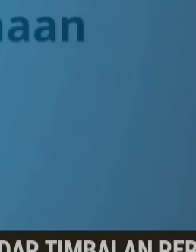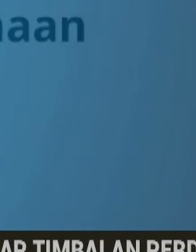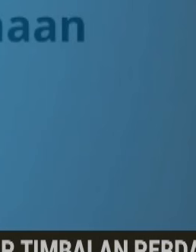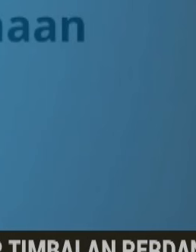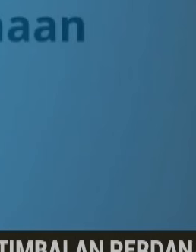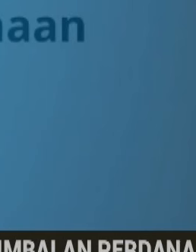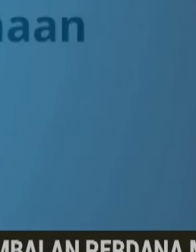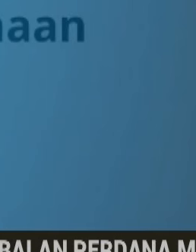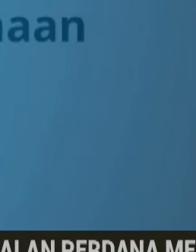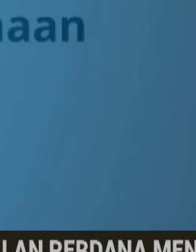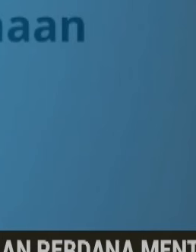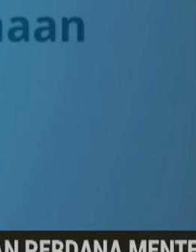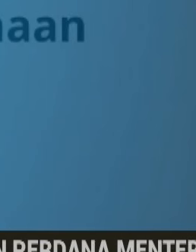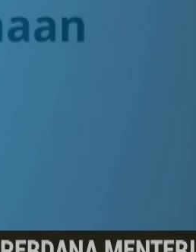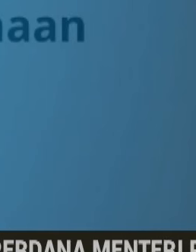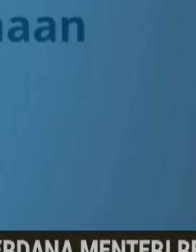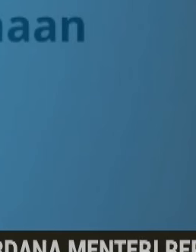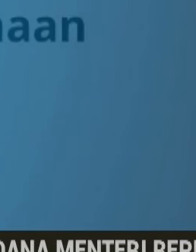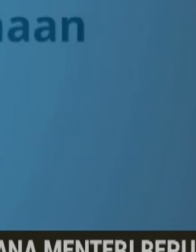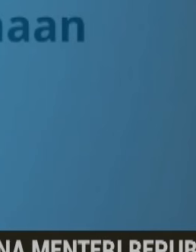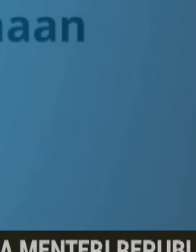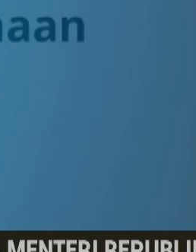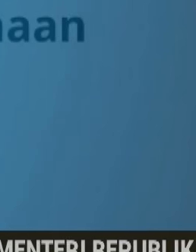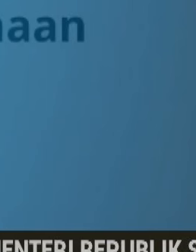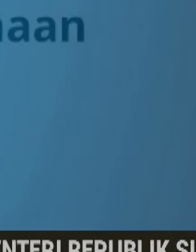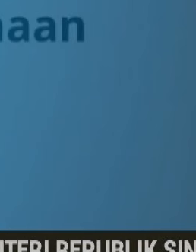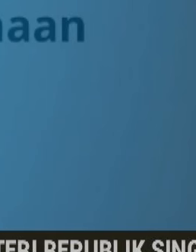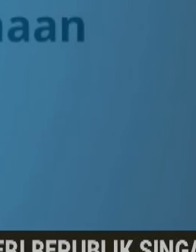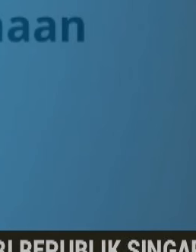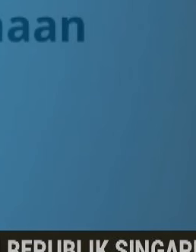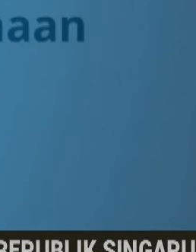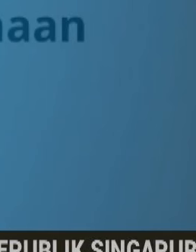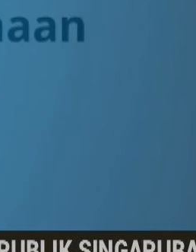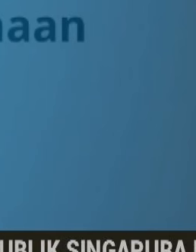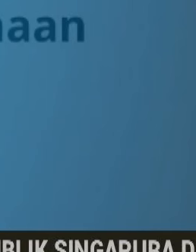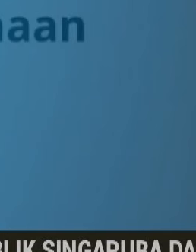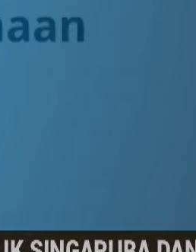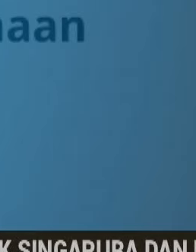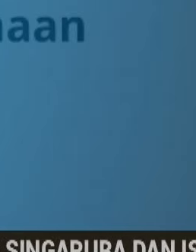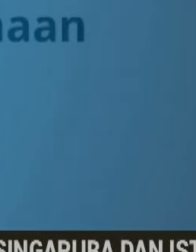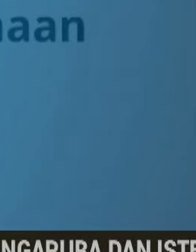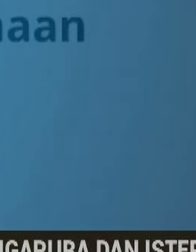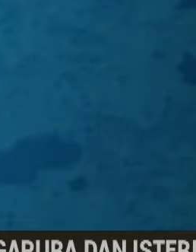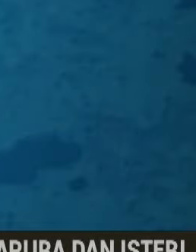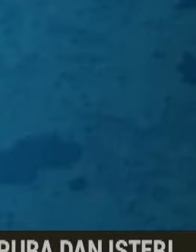Seria akan ditutup sementara esok hingga 20 Julai bermula 9 pagi hingga 4 petang.